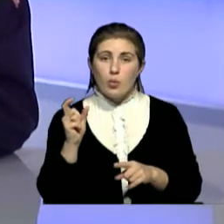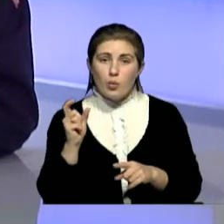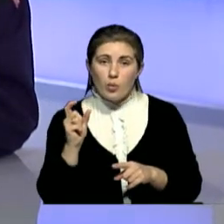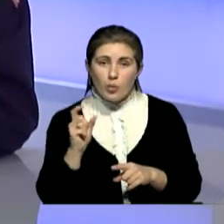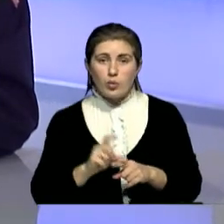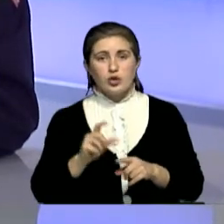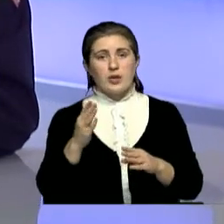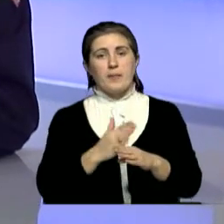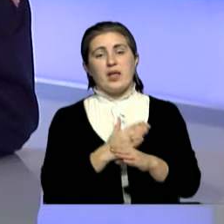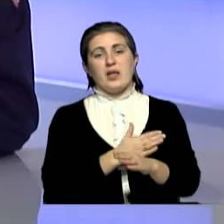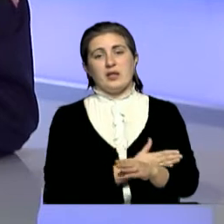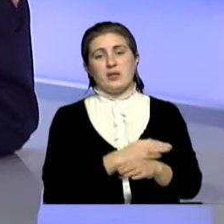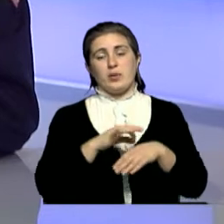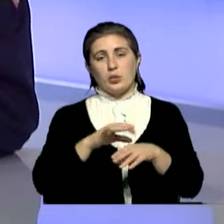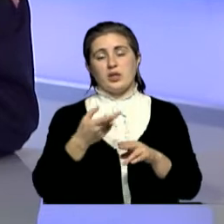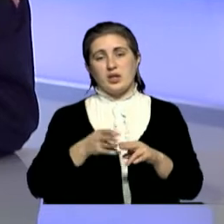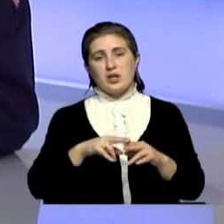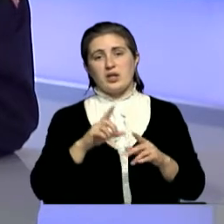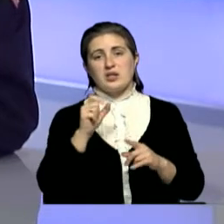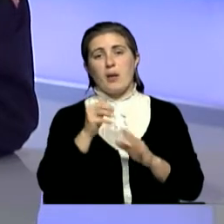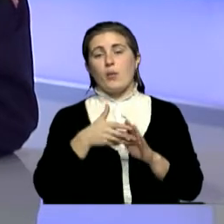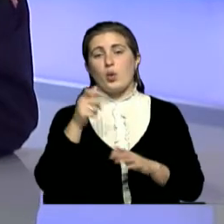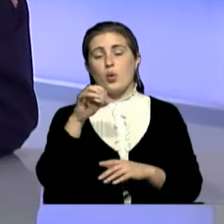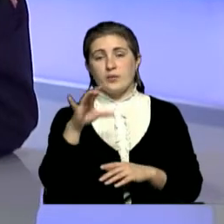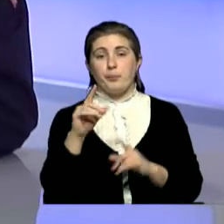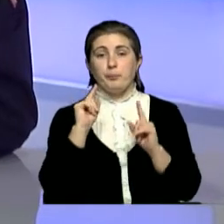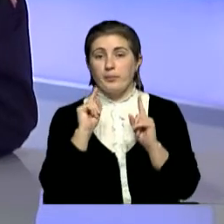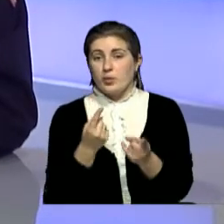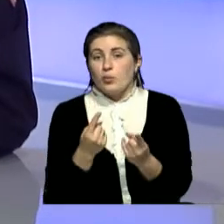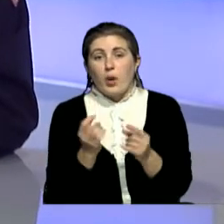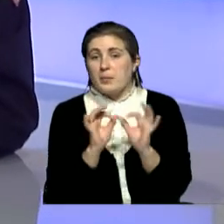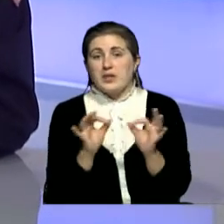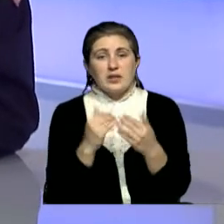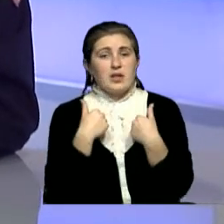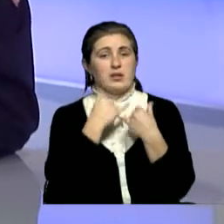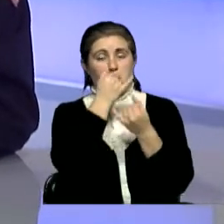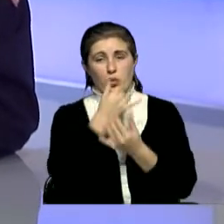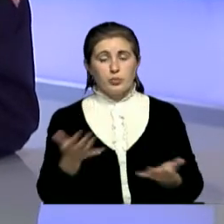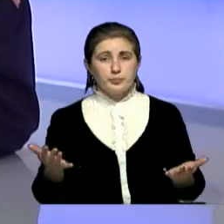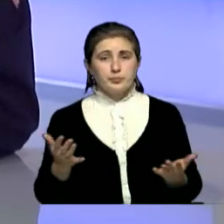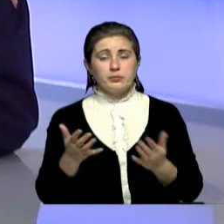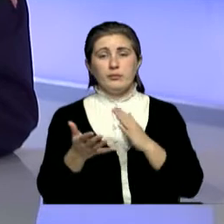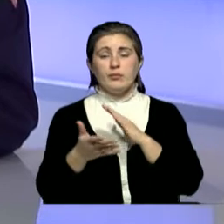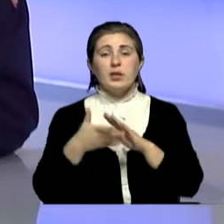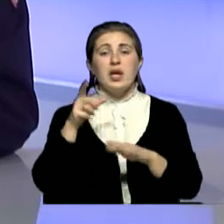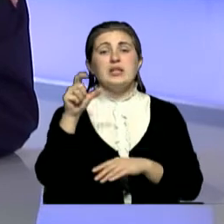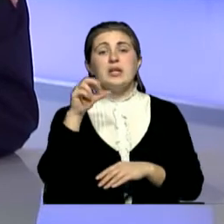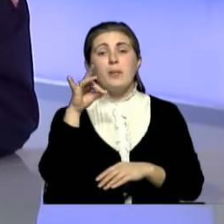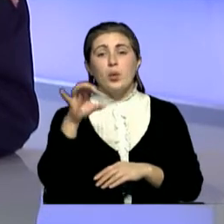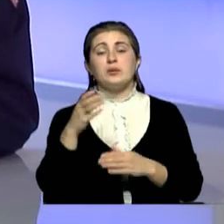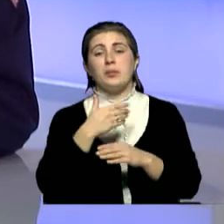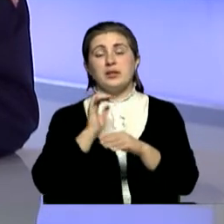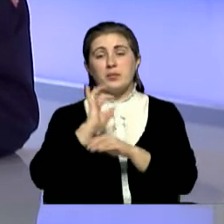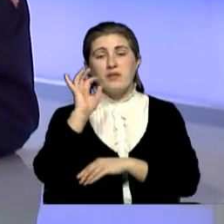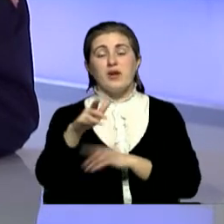очень медленно происходит этих запросов. Почему, объяснить я не могу. Запросы мы направляем в соответствии с